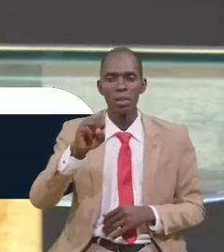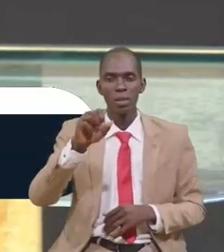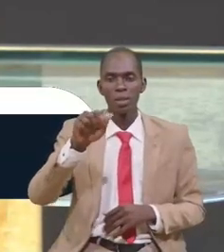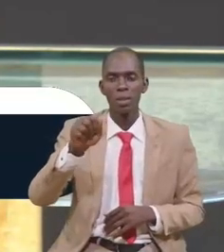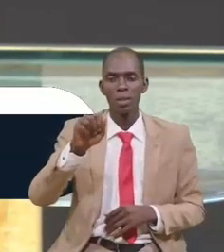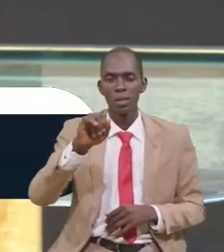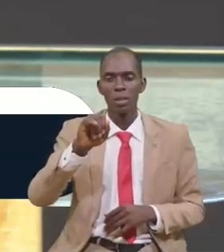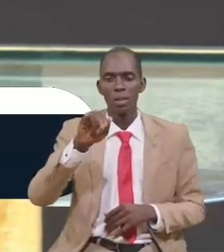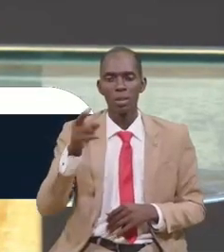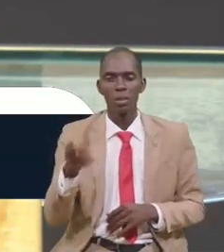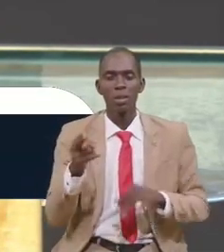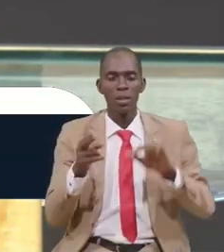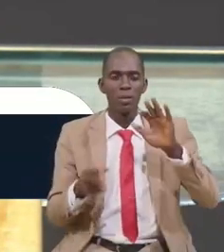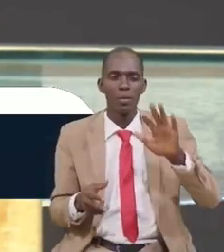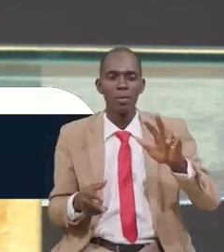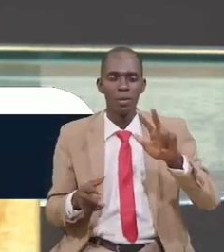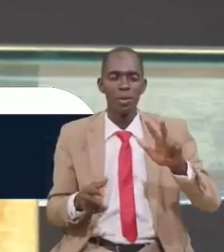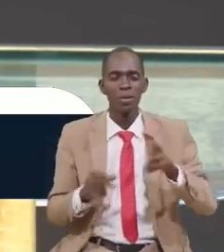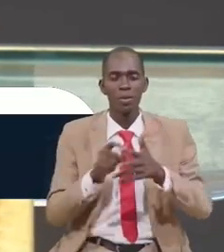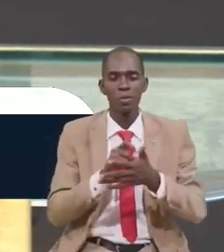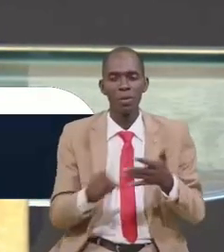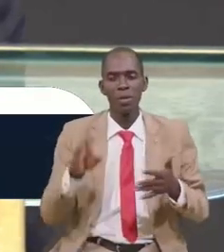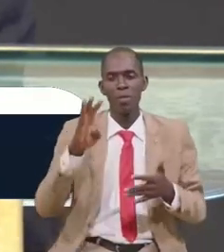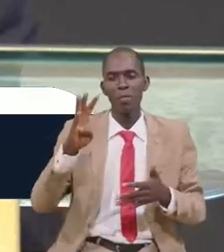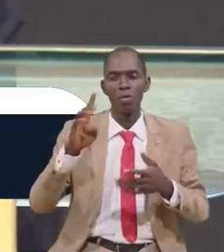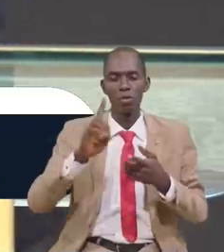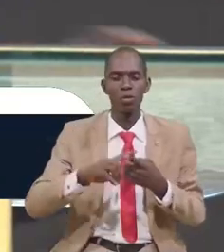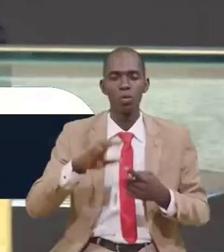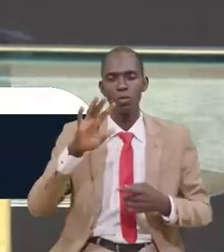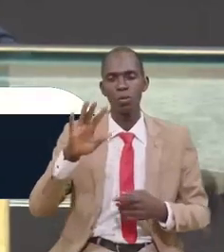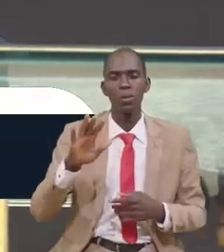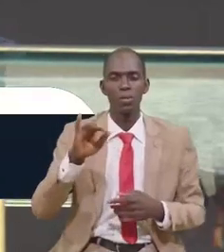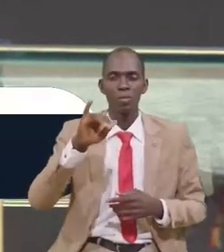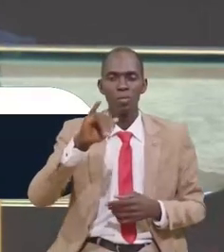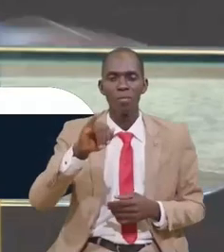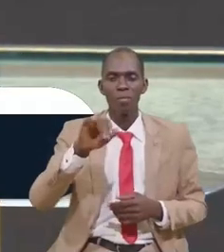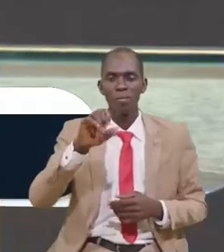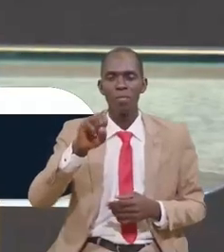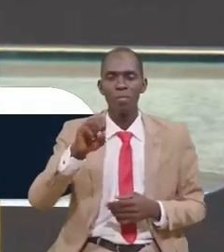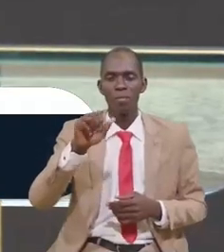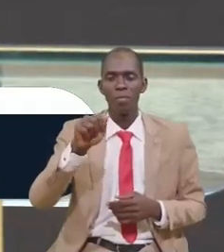53, versets 3 et 4. Esaïe 53. Voyons le verset